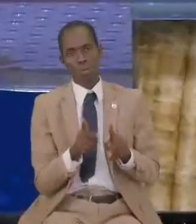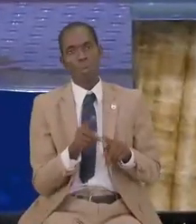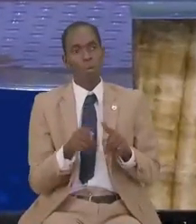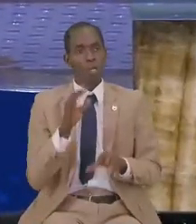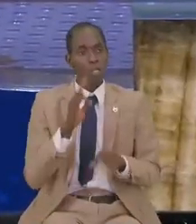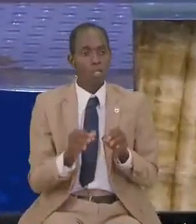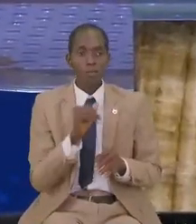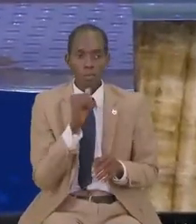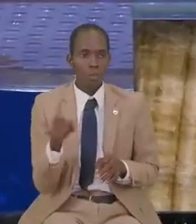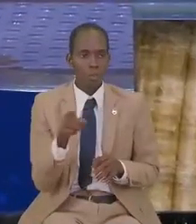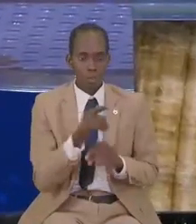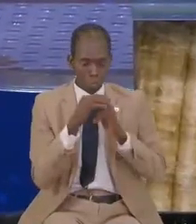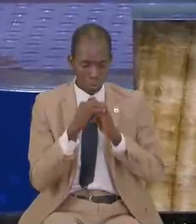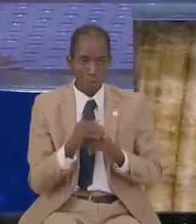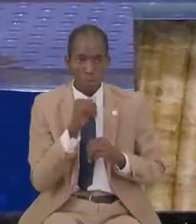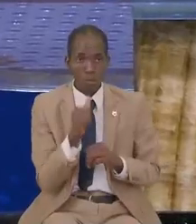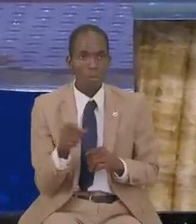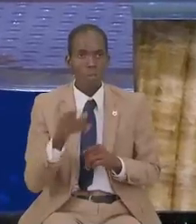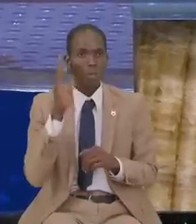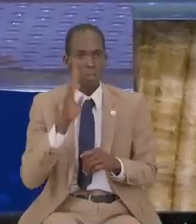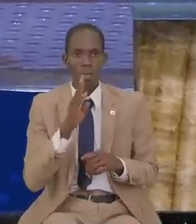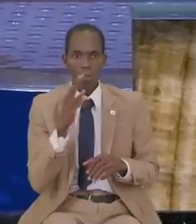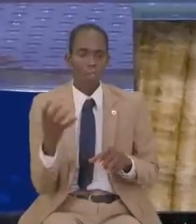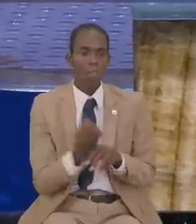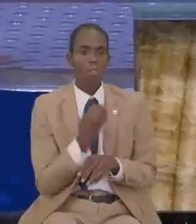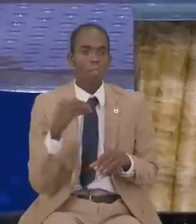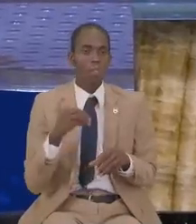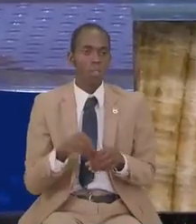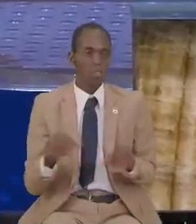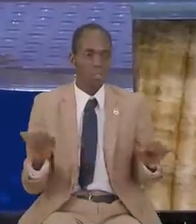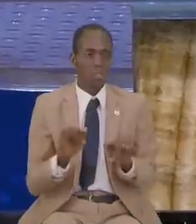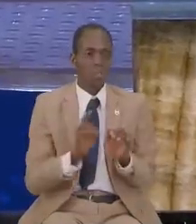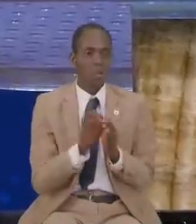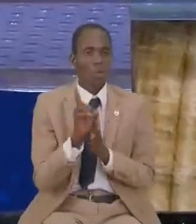l'adorez pas, vous serez jeté à l'instant.